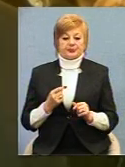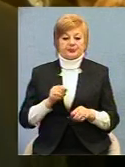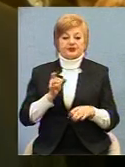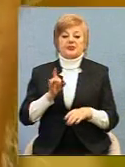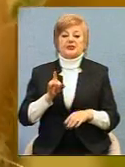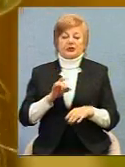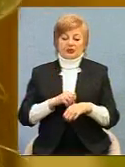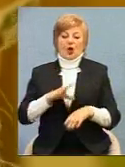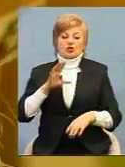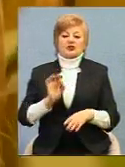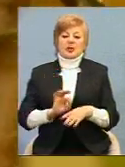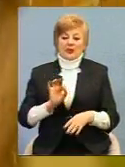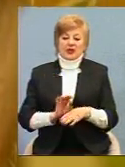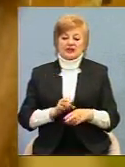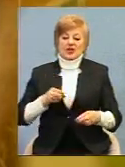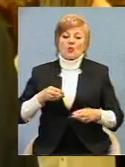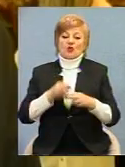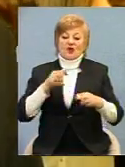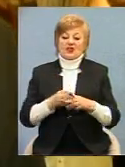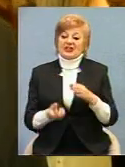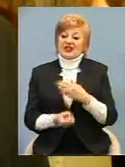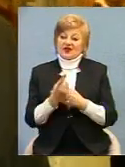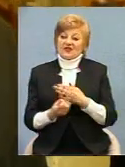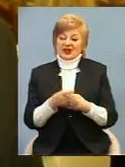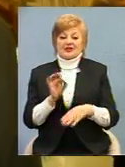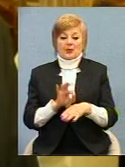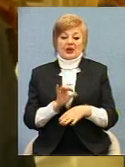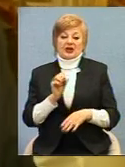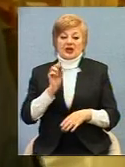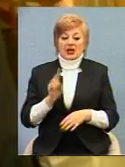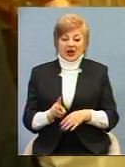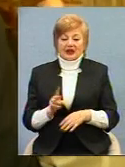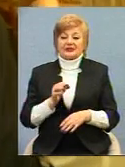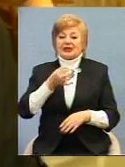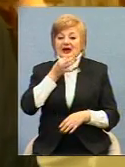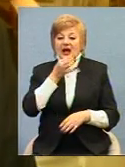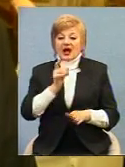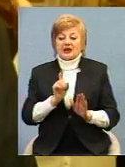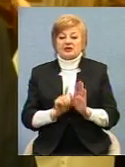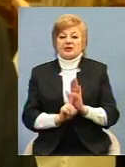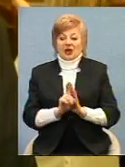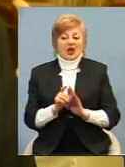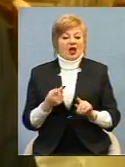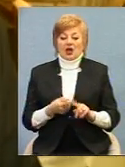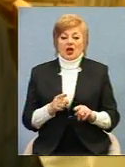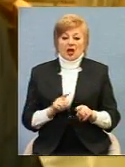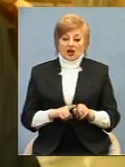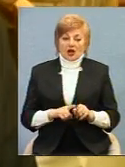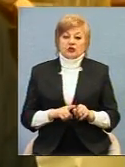онкологической патологии. Профилактика и выявление онкопатологии на ранних стадиях – это, естественно,